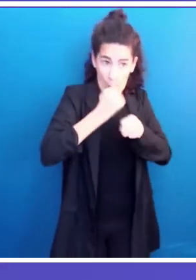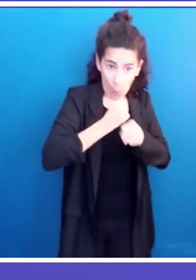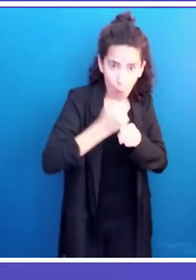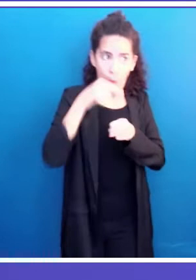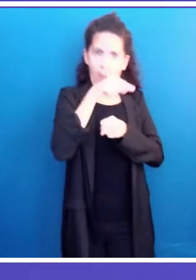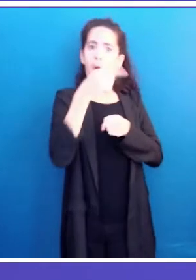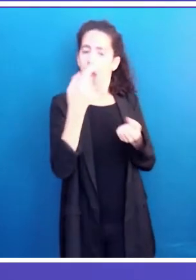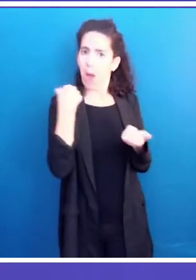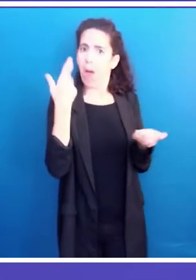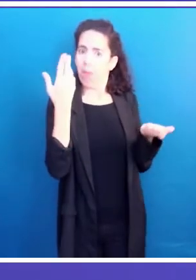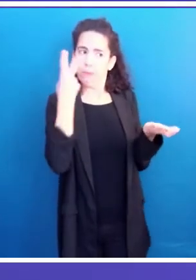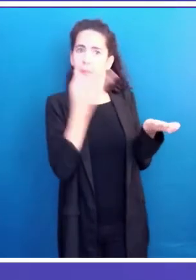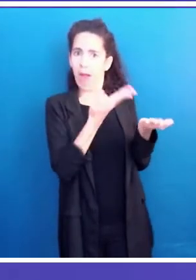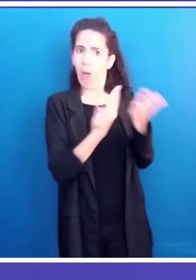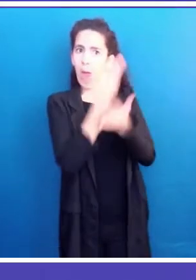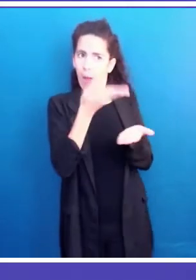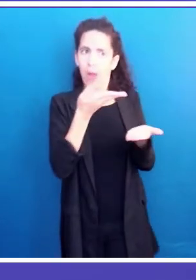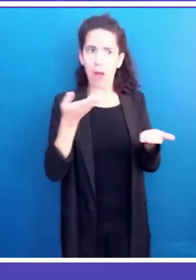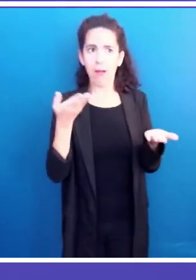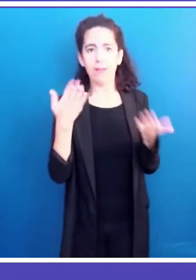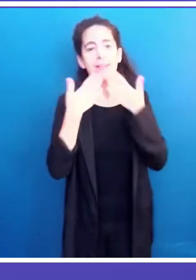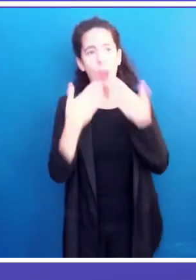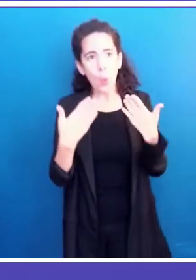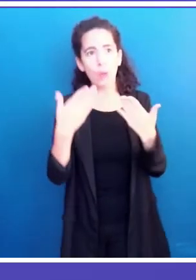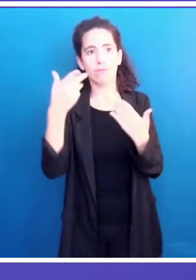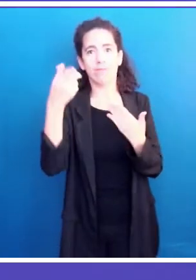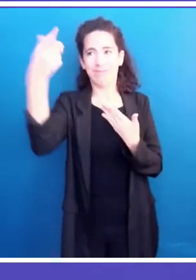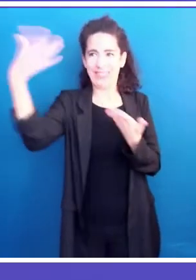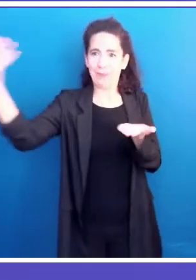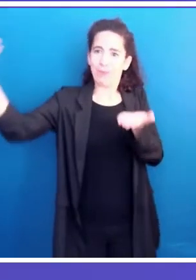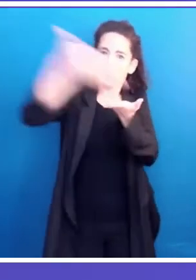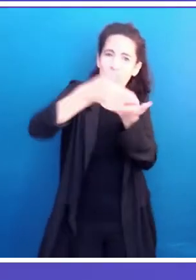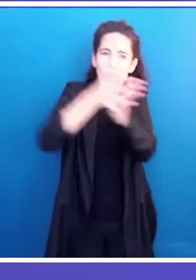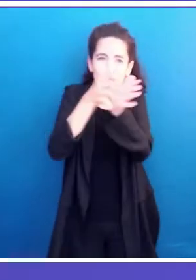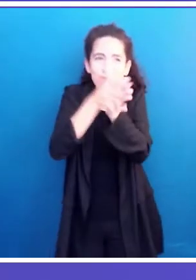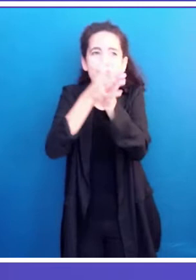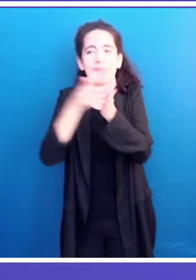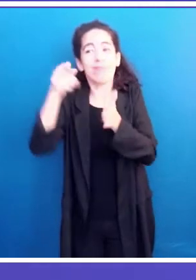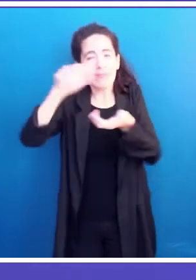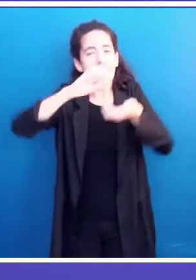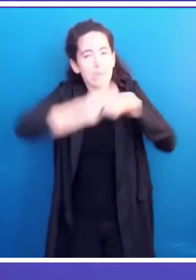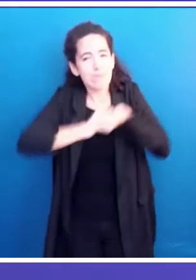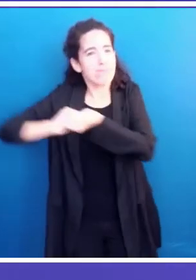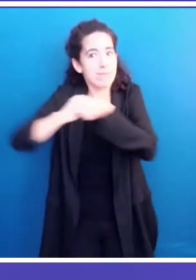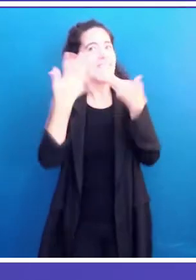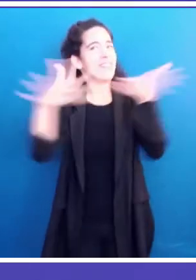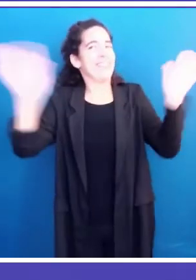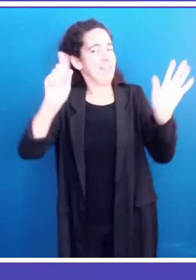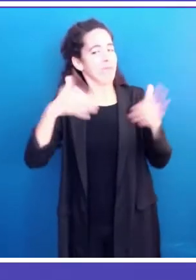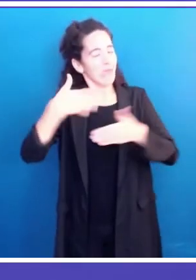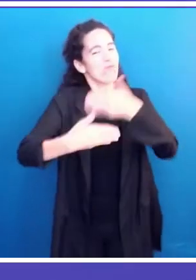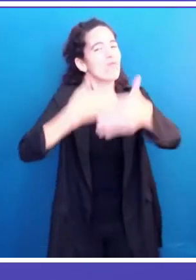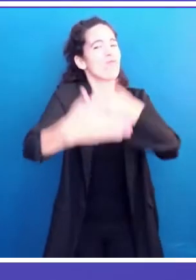شكرا لكم لكل هذه التعليقات حول هذا الموضوع، حول هذه المساحة الرقمية التي